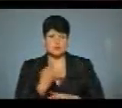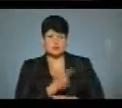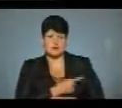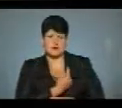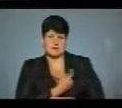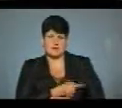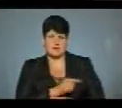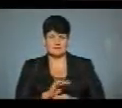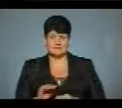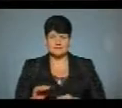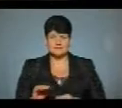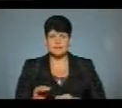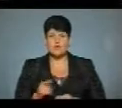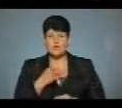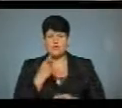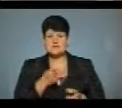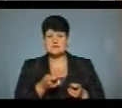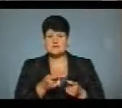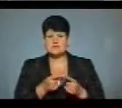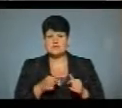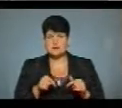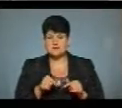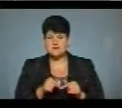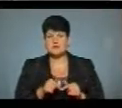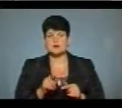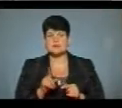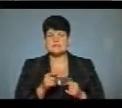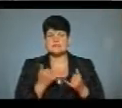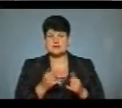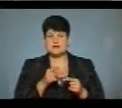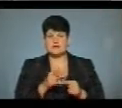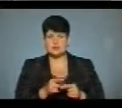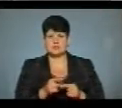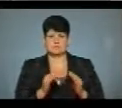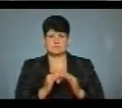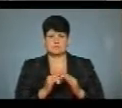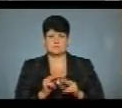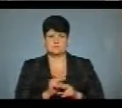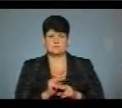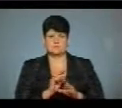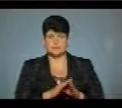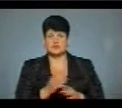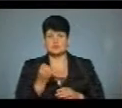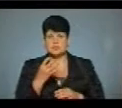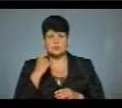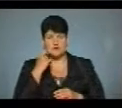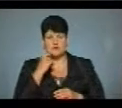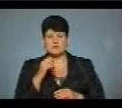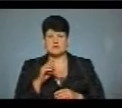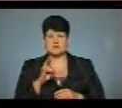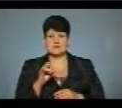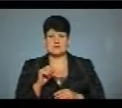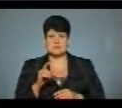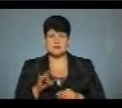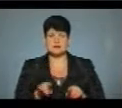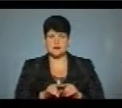університетської лікарні. За словами завідувача цього відділення Олега Єм'яшева, зараз вони на амбулаторному лікуванні. 14-річний Назар Вуздеревич зараз